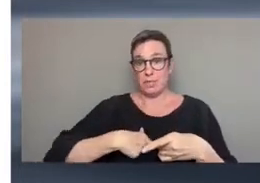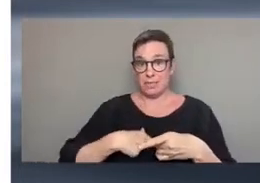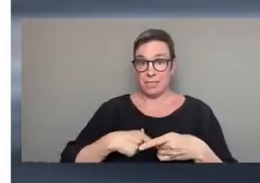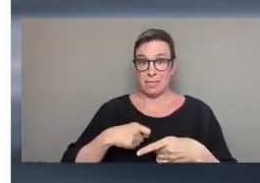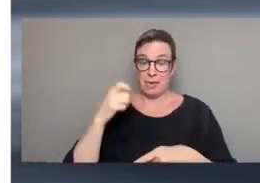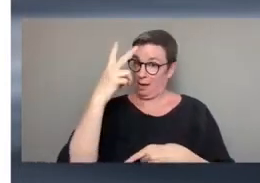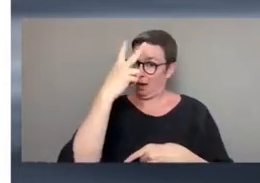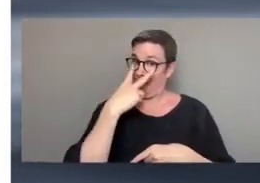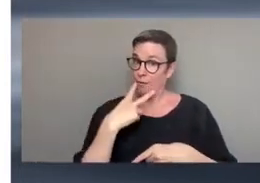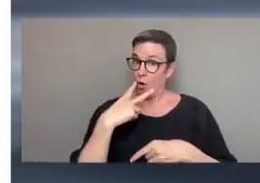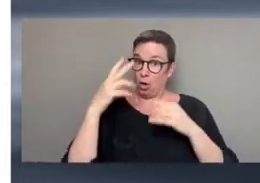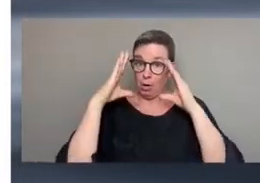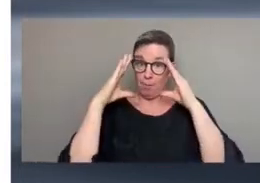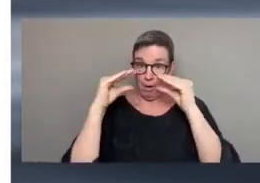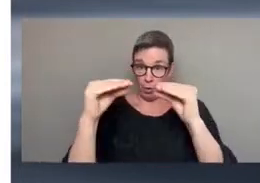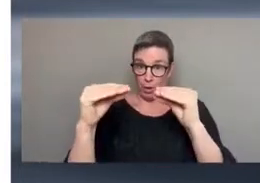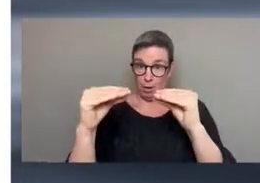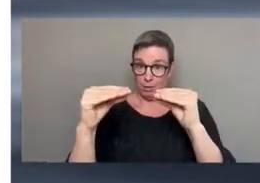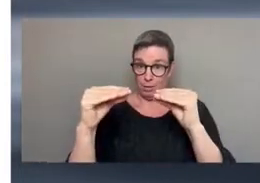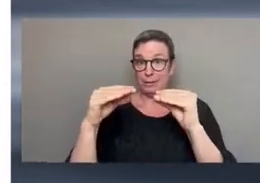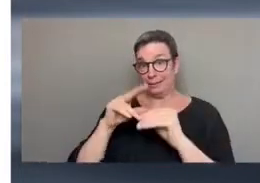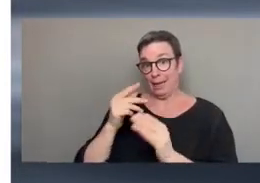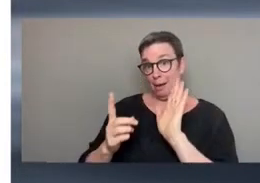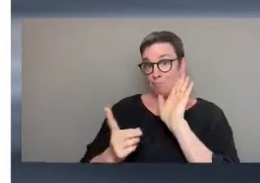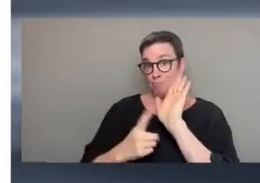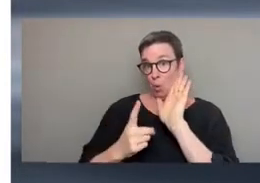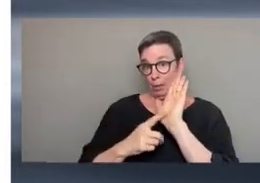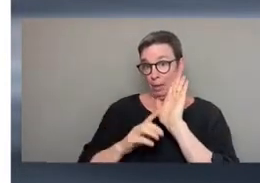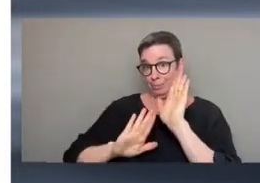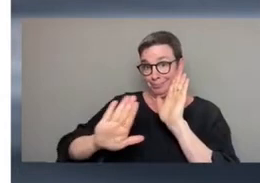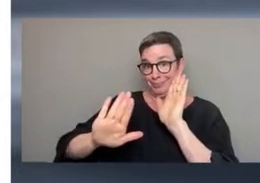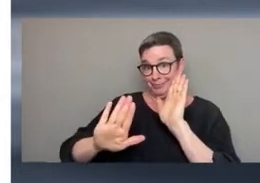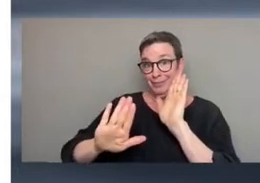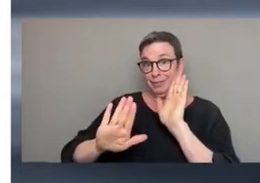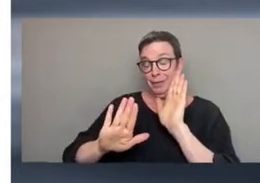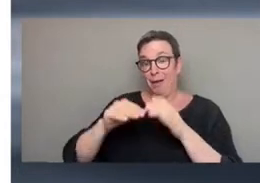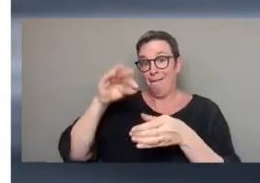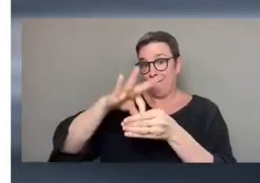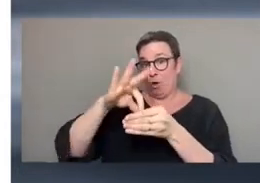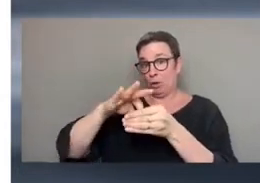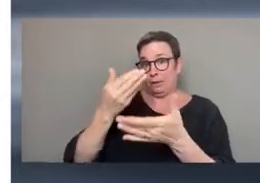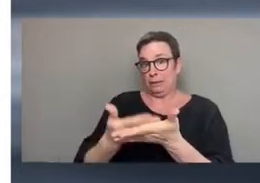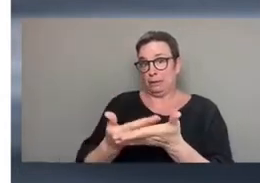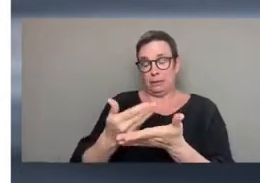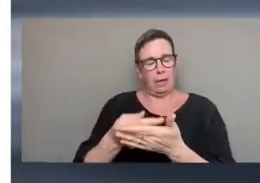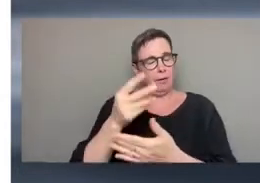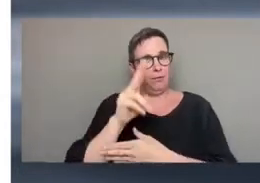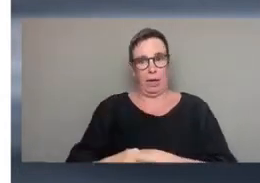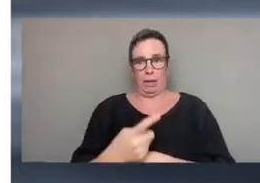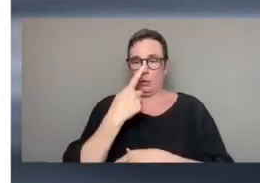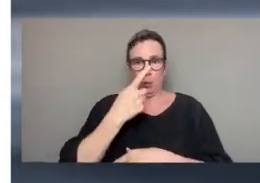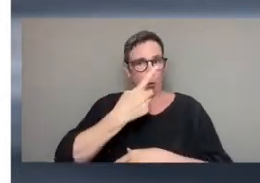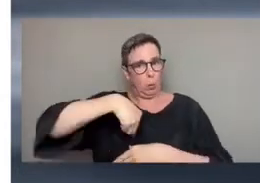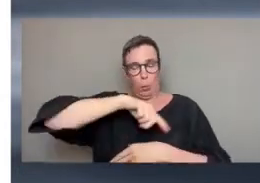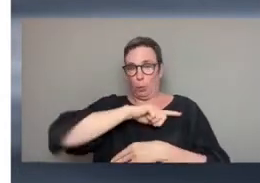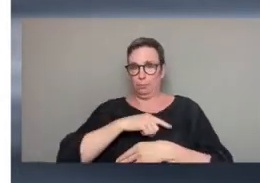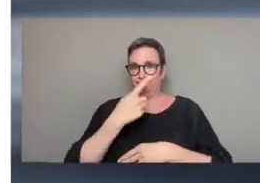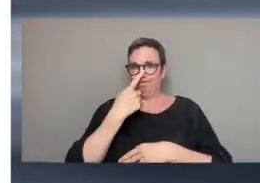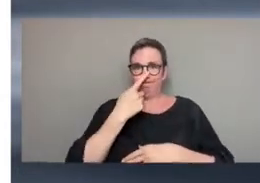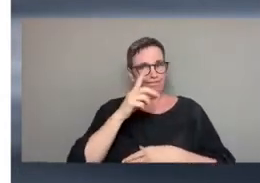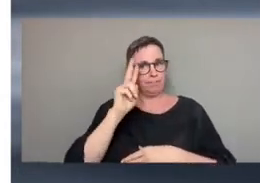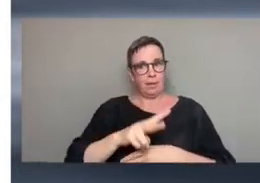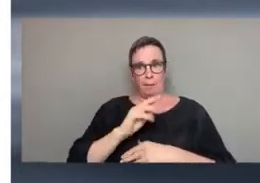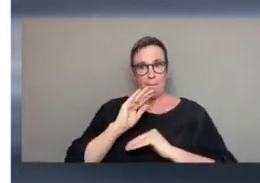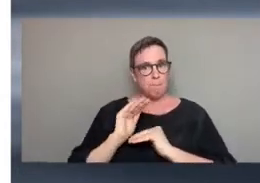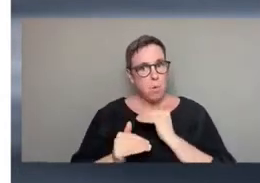d'espoir dans ce modèle de vote. Ce serait pour nous une avancée, ça serait pour nous un